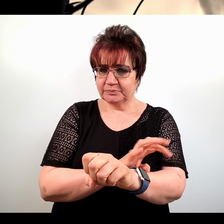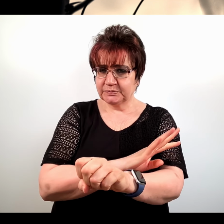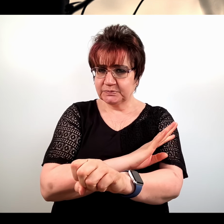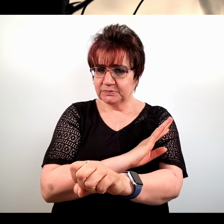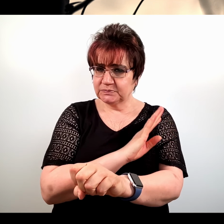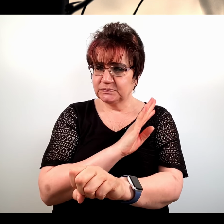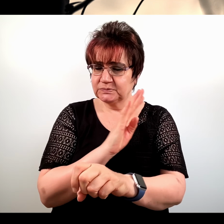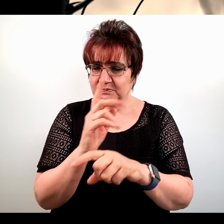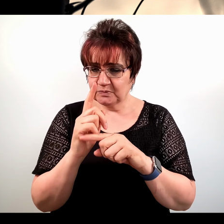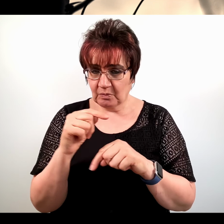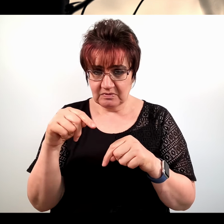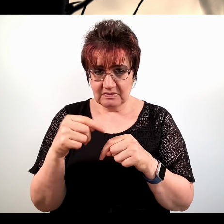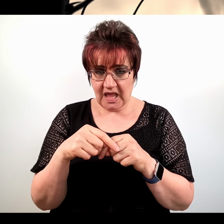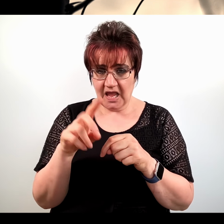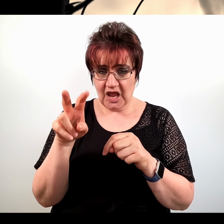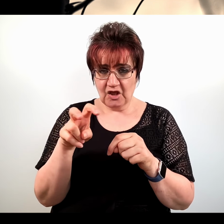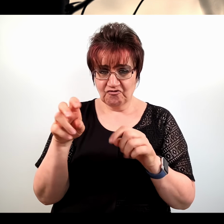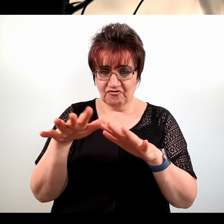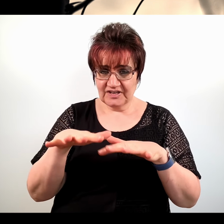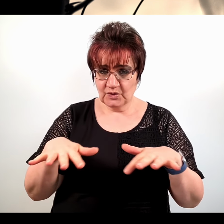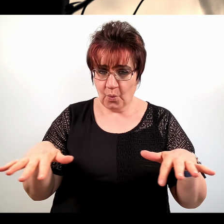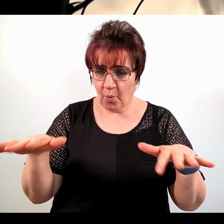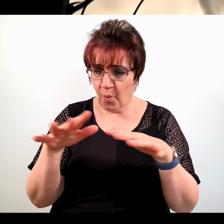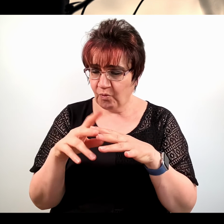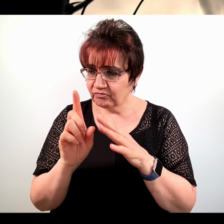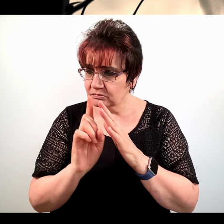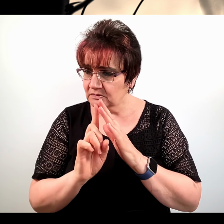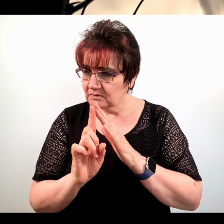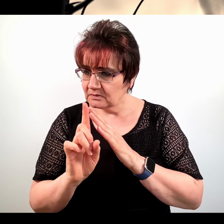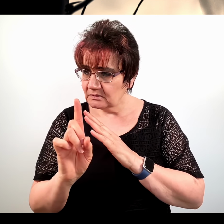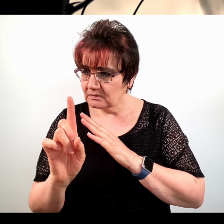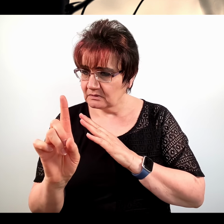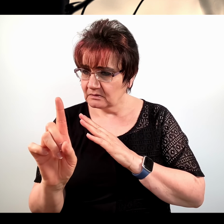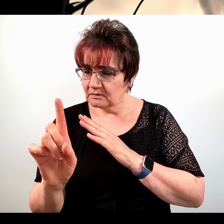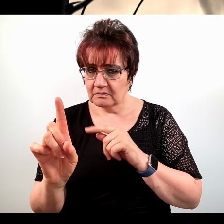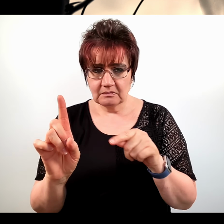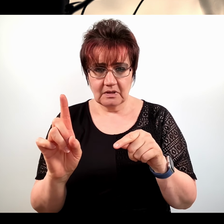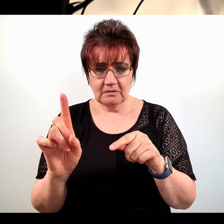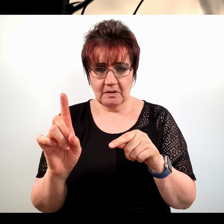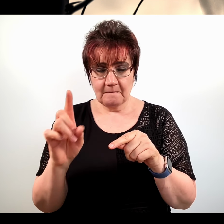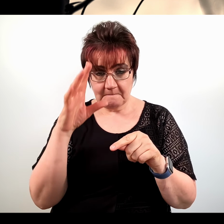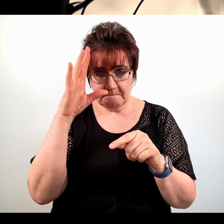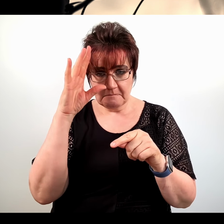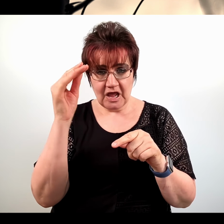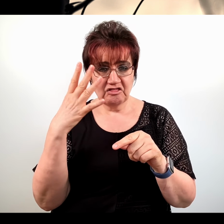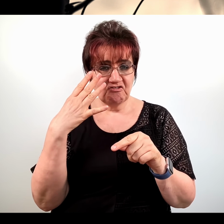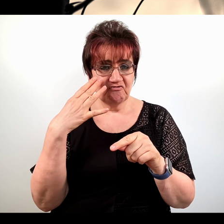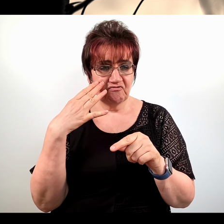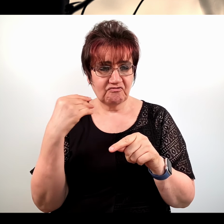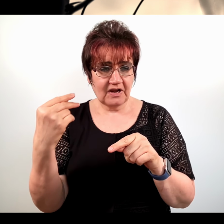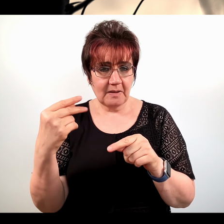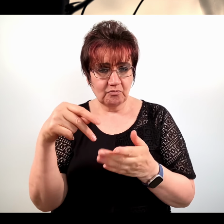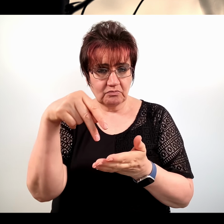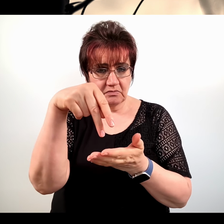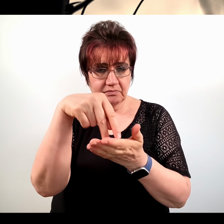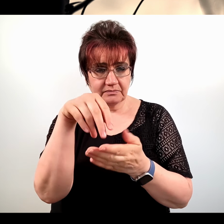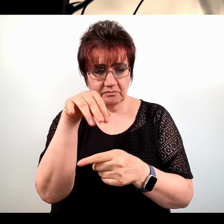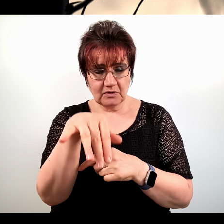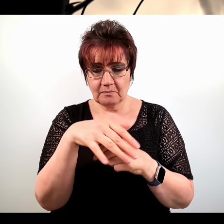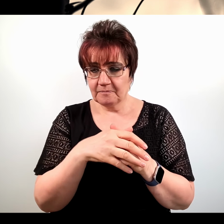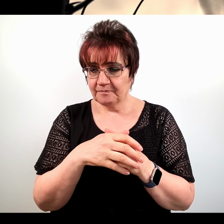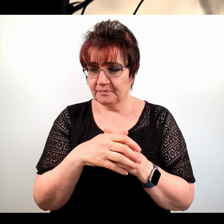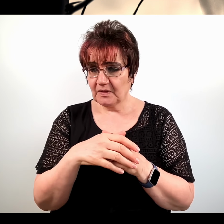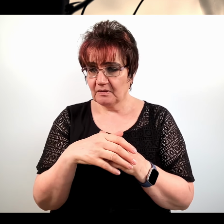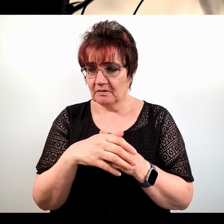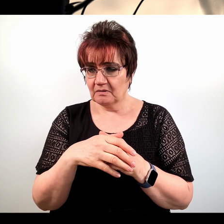und als er auf den Friedhof kam, da sah er einen fremden Mann stehen. Er